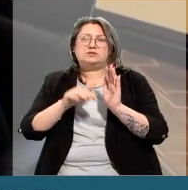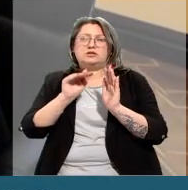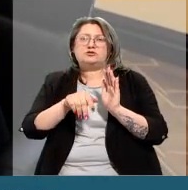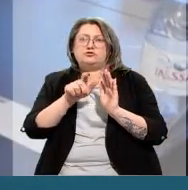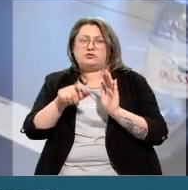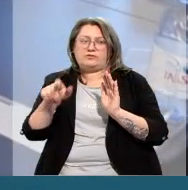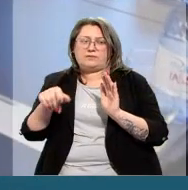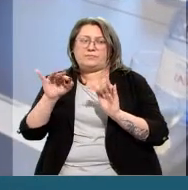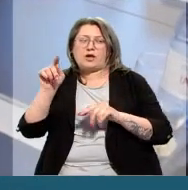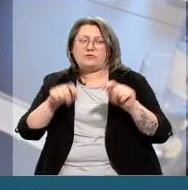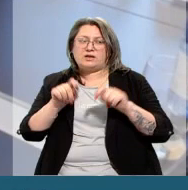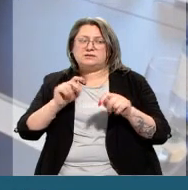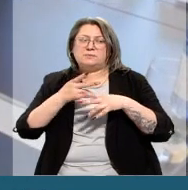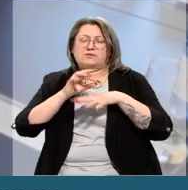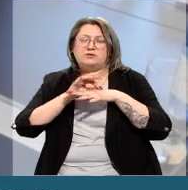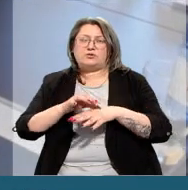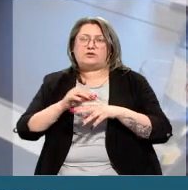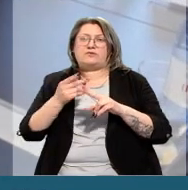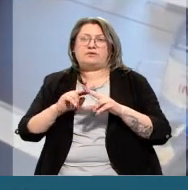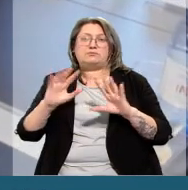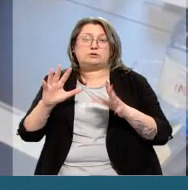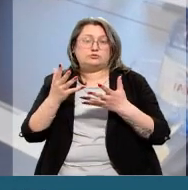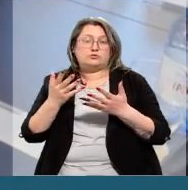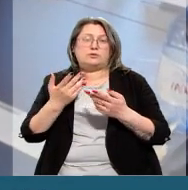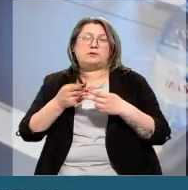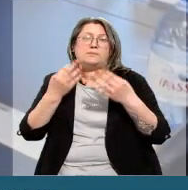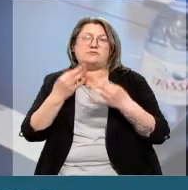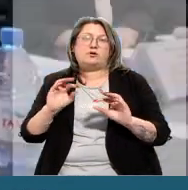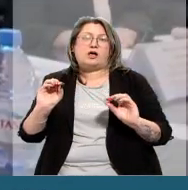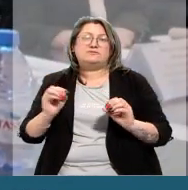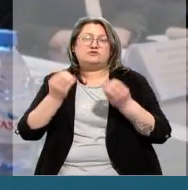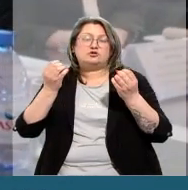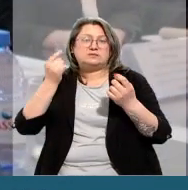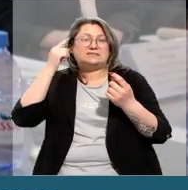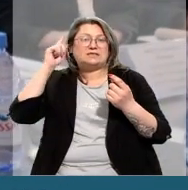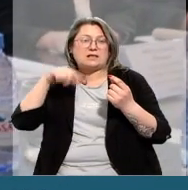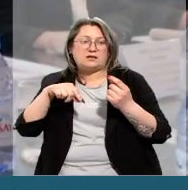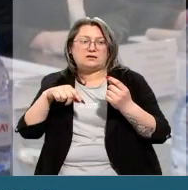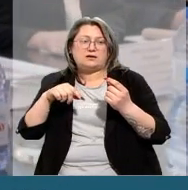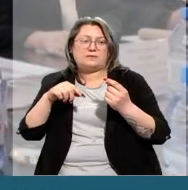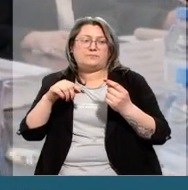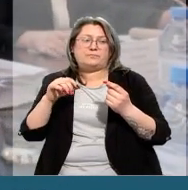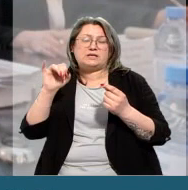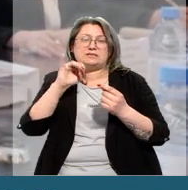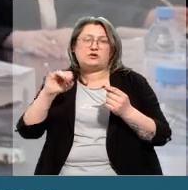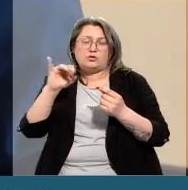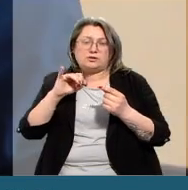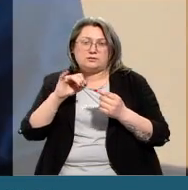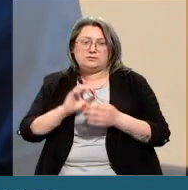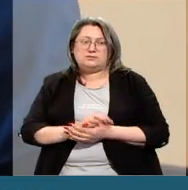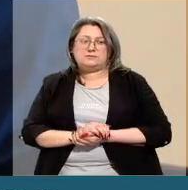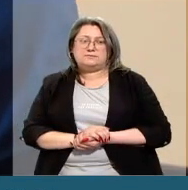конференция жаңа Қазақстан қоғамын құру жолында тарихи сананы сергітіп, ұлттық рухтың қайта көтерілуіне мүмкіндік